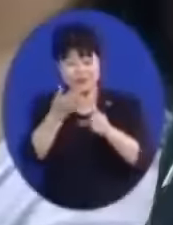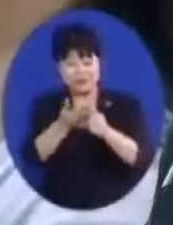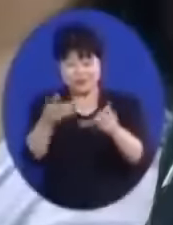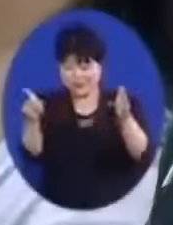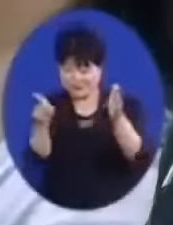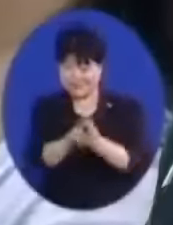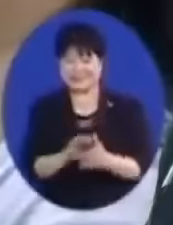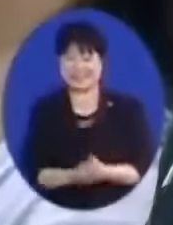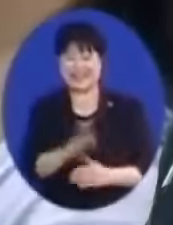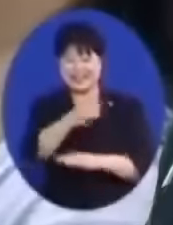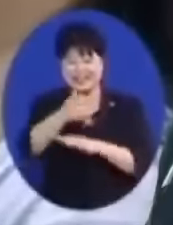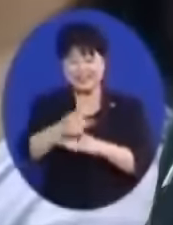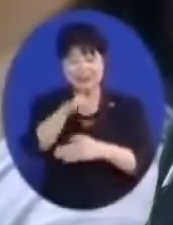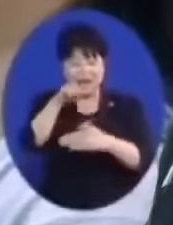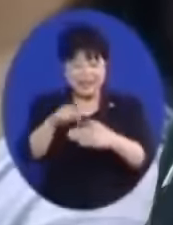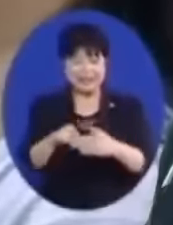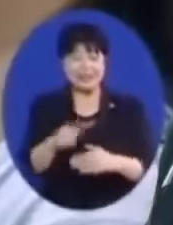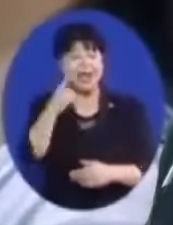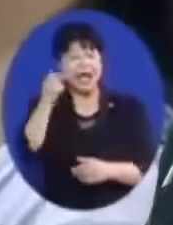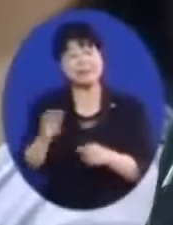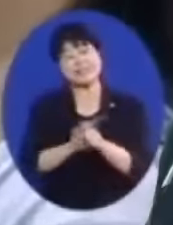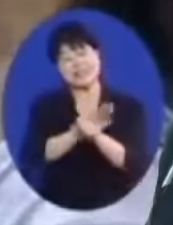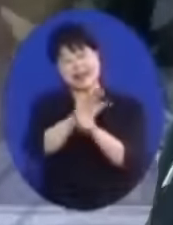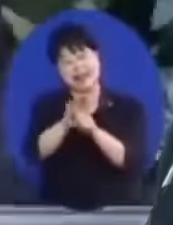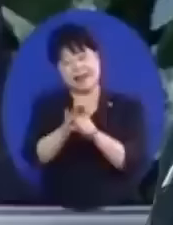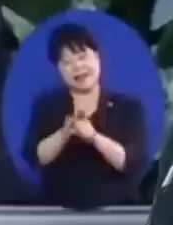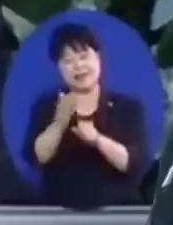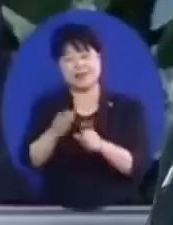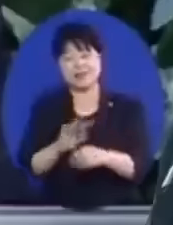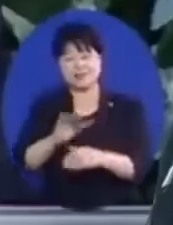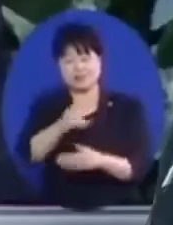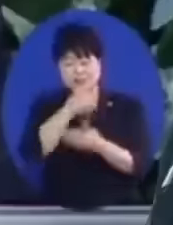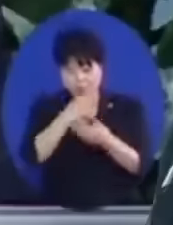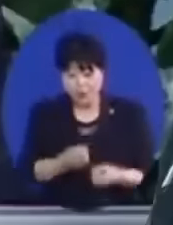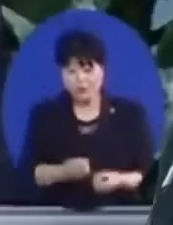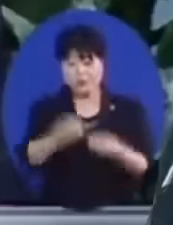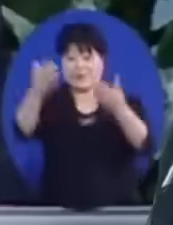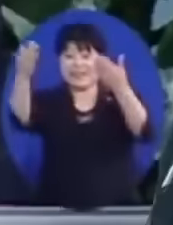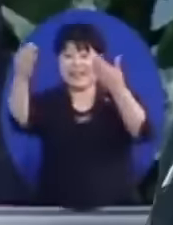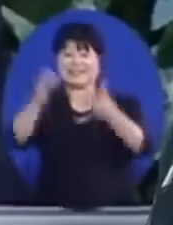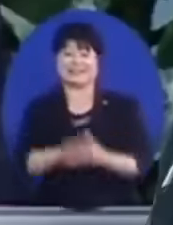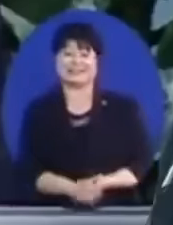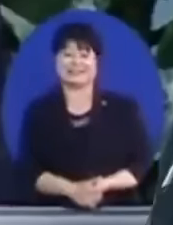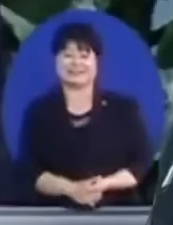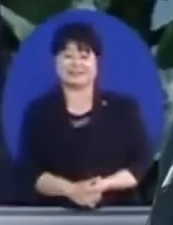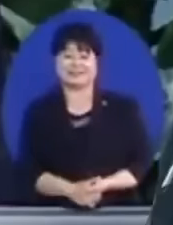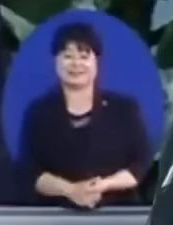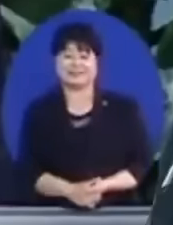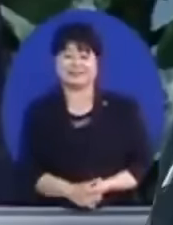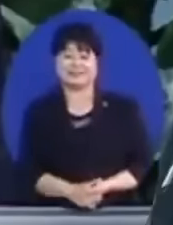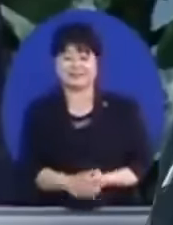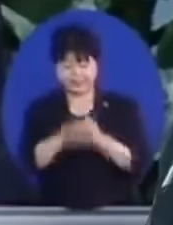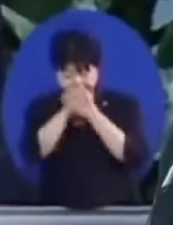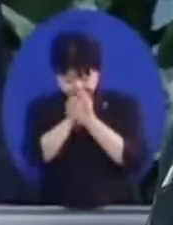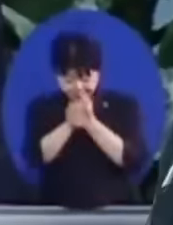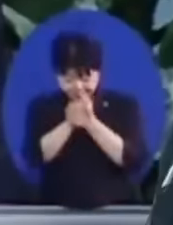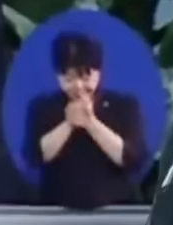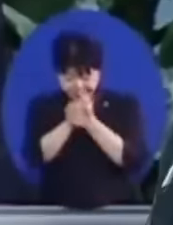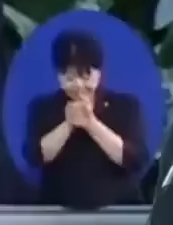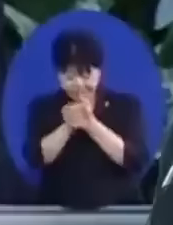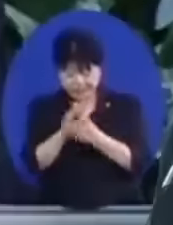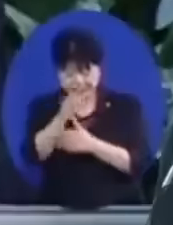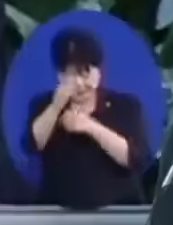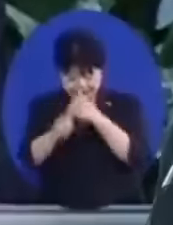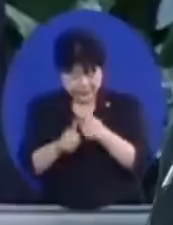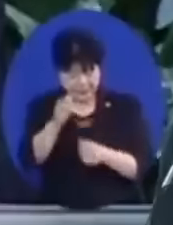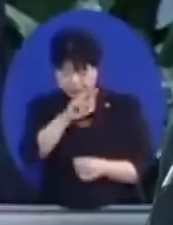것입니다. 이 그리스도 안에 있는 아버지의 사랑이 여러분에게 넘치시기를 주님 이름으로 축원합니다. 우리 기도하겠습니다.